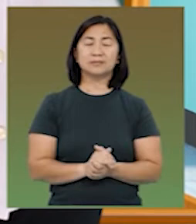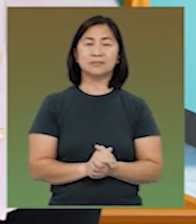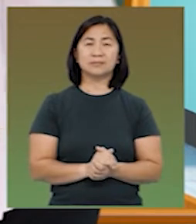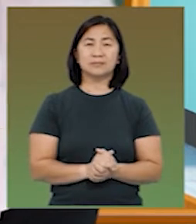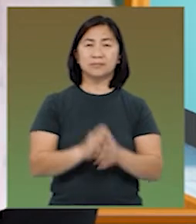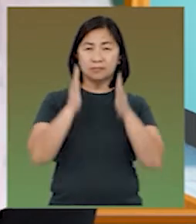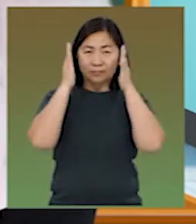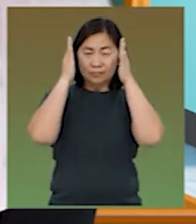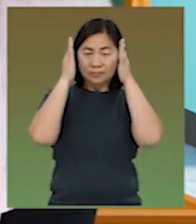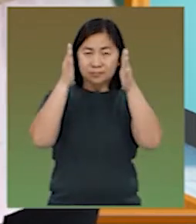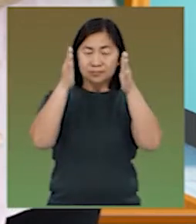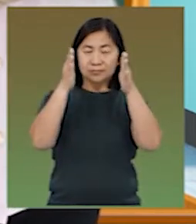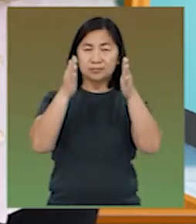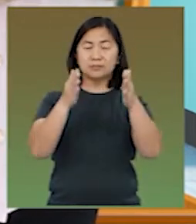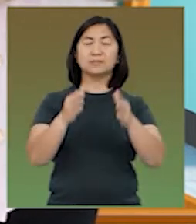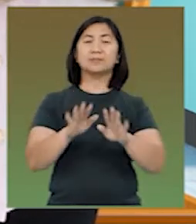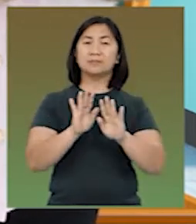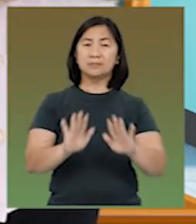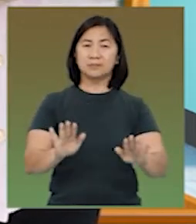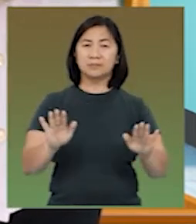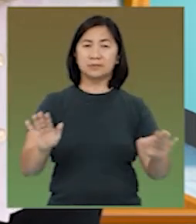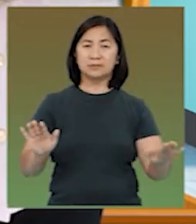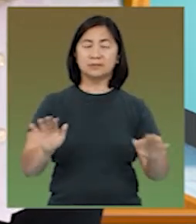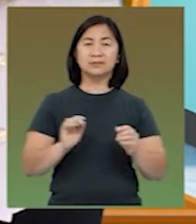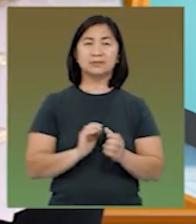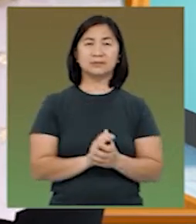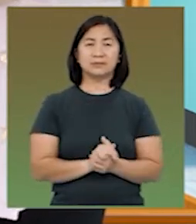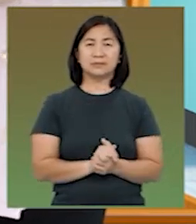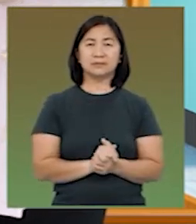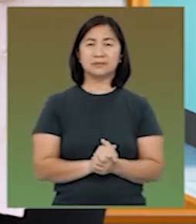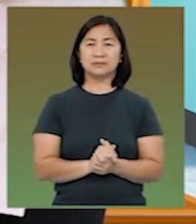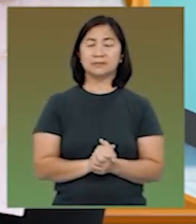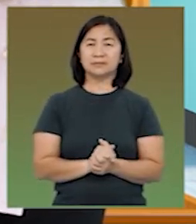ba? Makinig ng mabuti, mga bata.